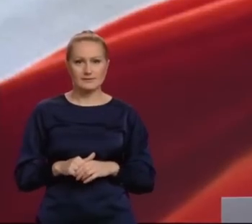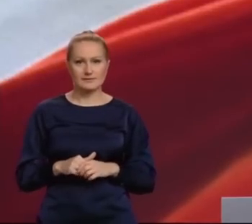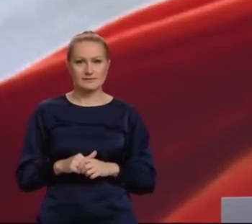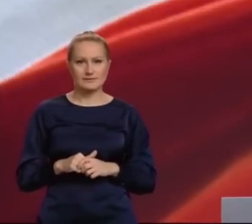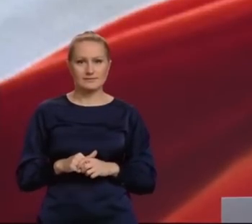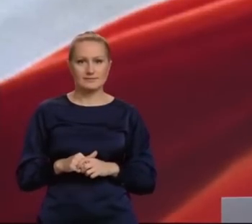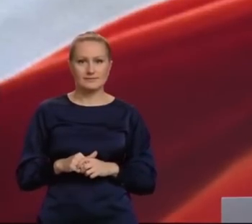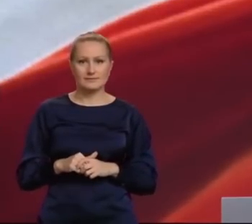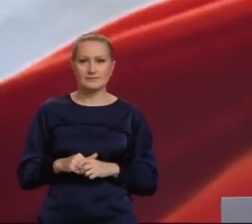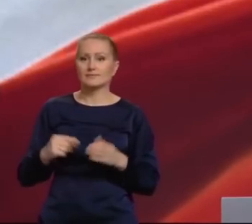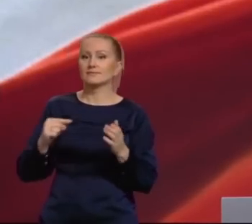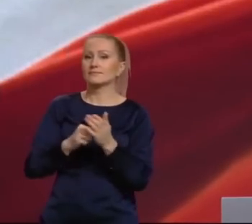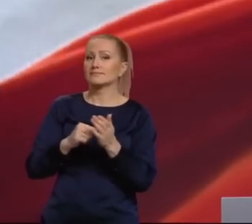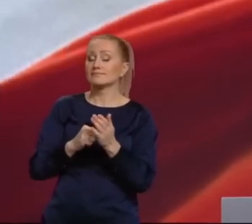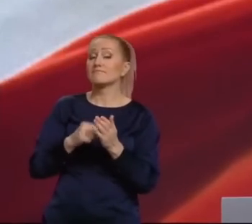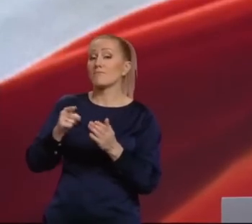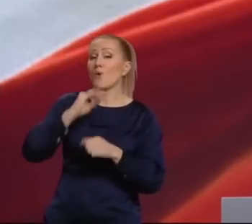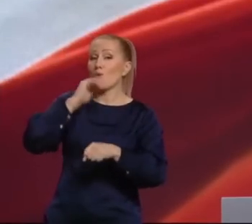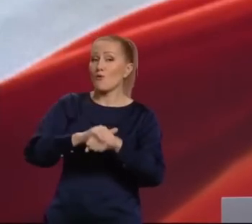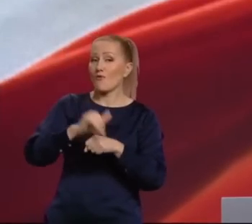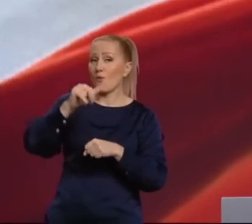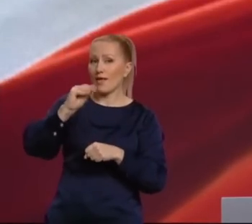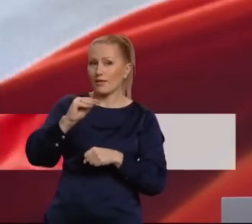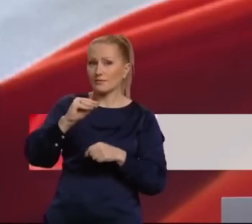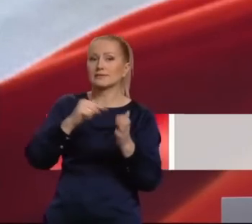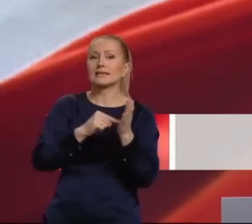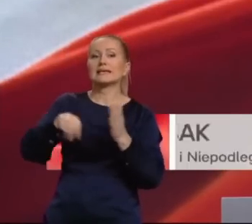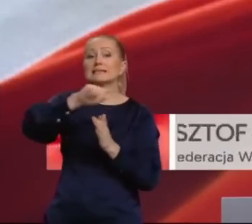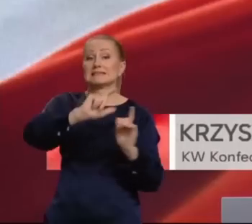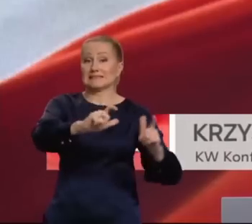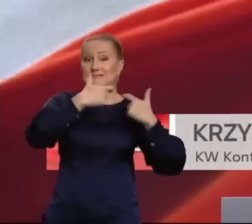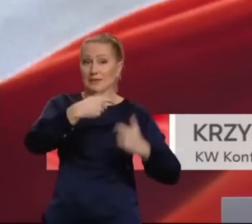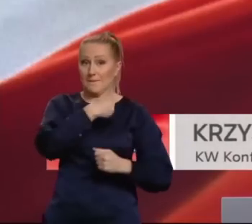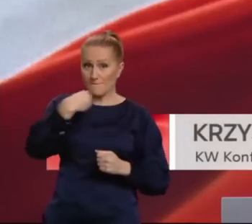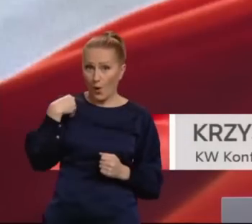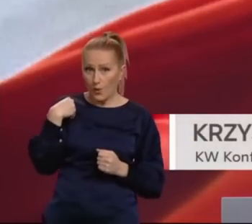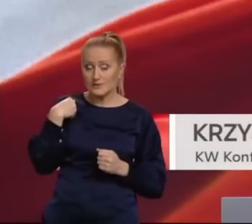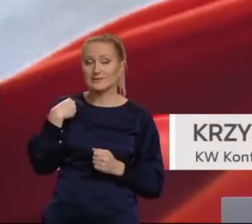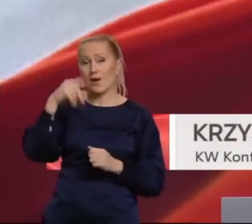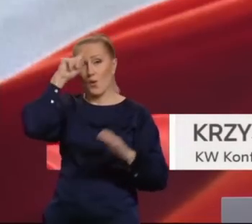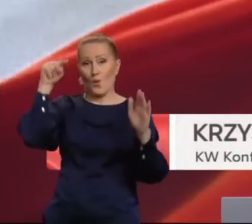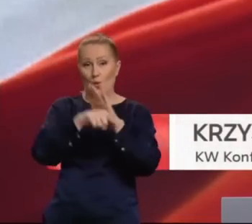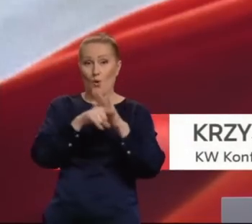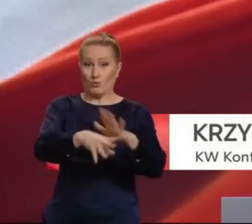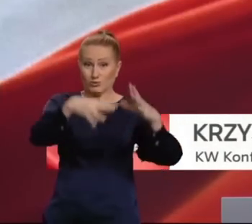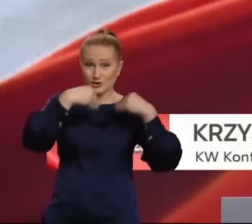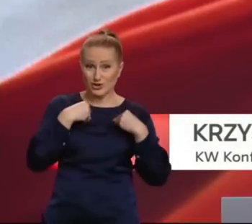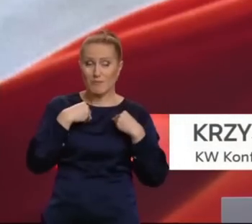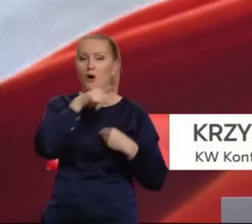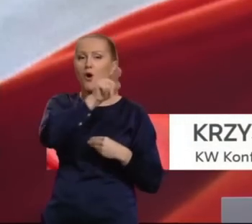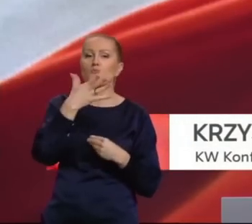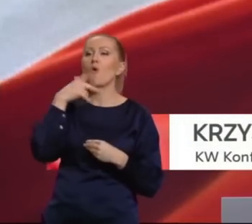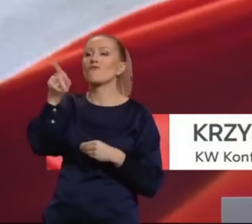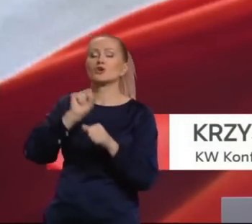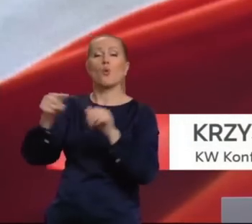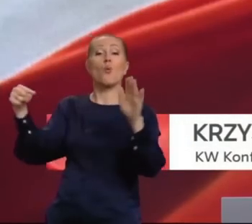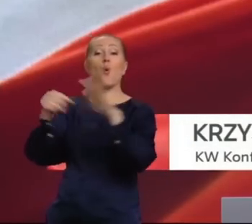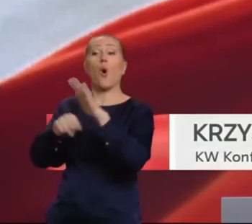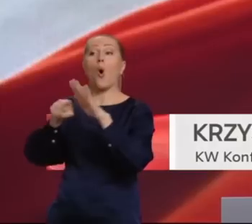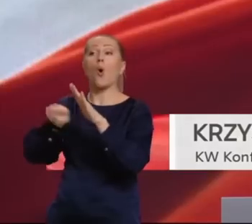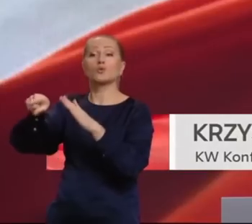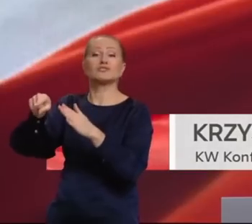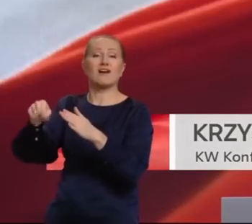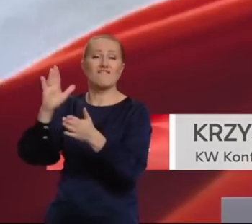Pakiet unijny zmuszający Polskę do relokacji, do przyjmowania nielegalnych imigrantów przedstawianych jako uchodźcy należy odrzucić. To nie